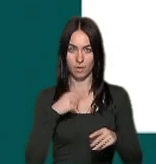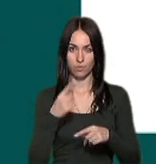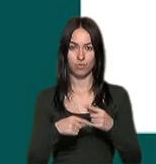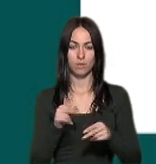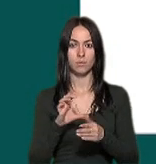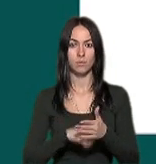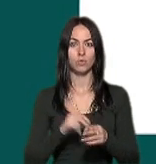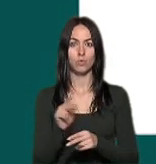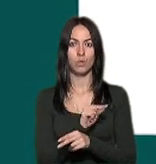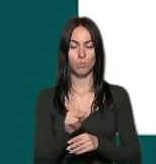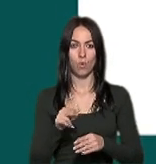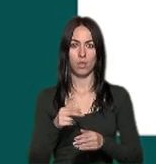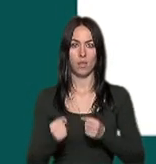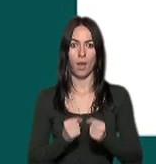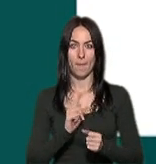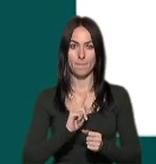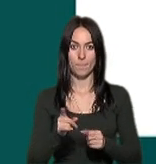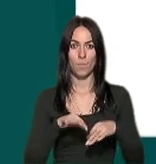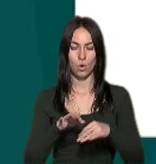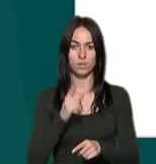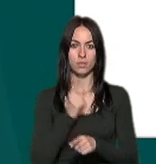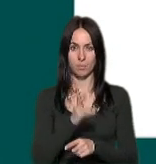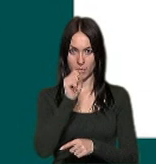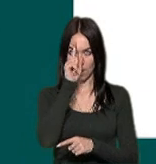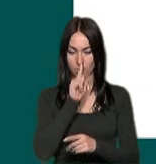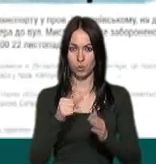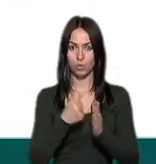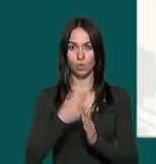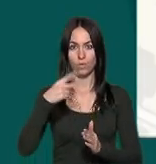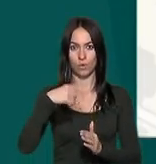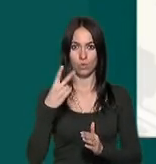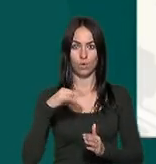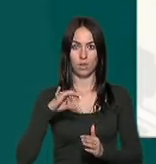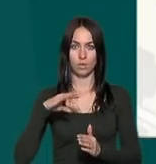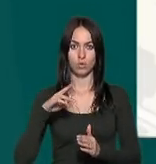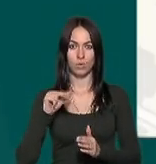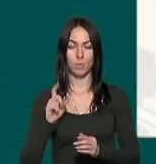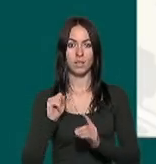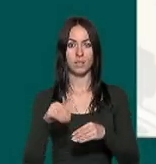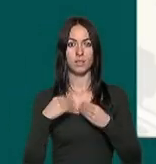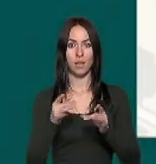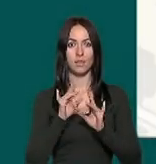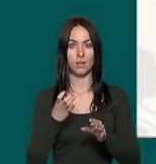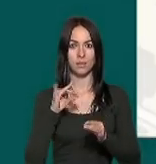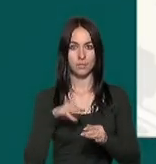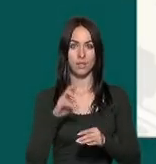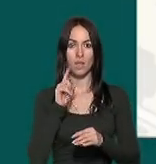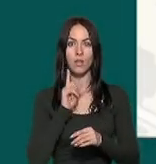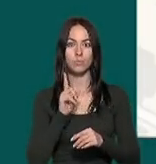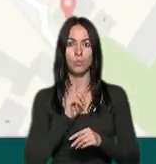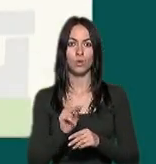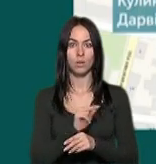ремонтні роботи проїзд провулком заборонили на місяць, до 22 листопада. За даними сайту теплових мереж, на час ремонту без гарячої